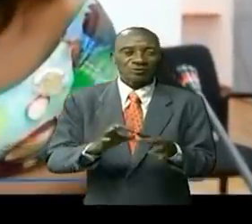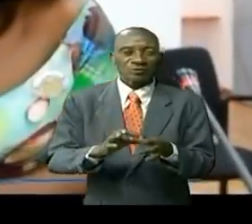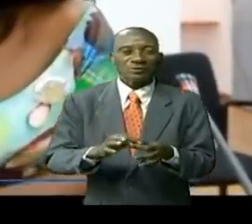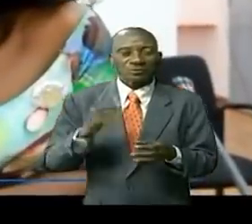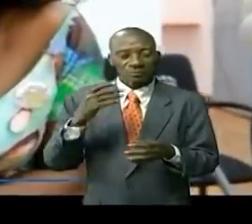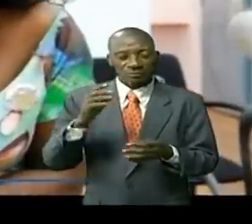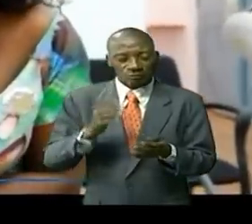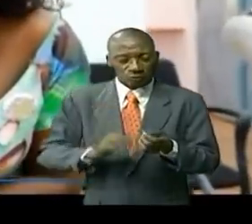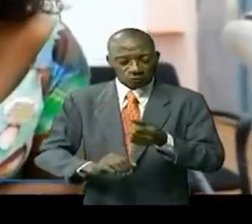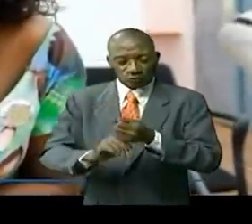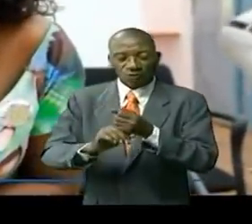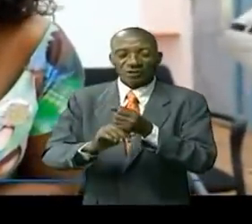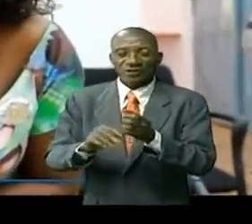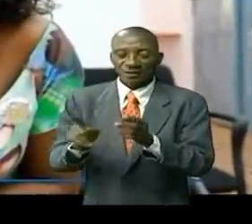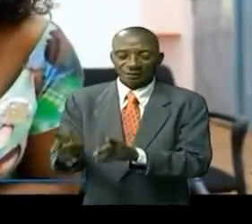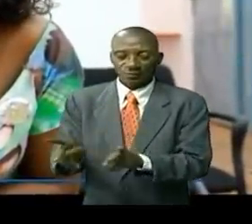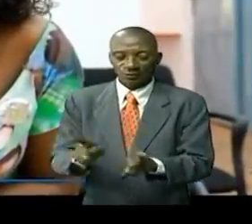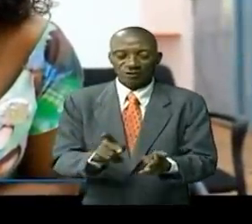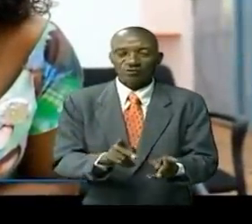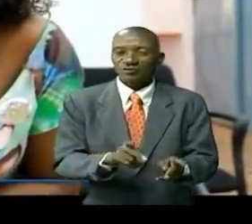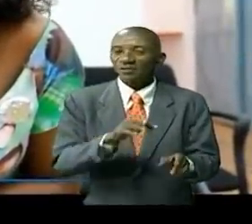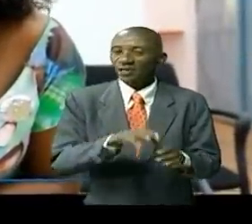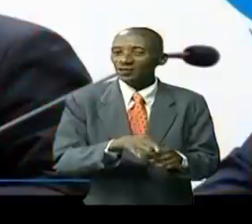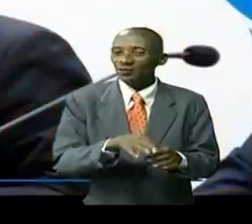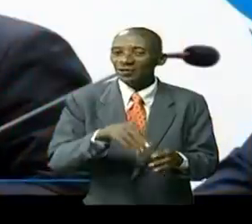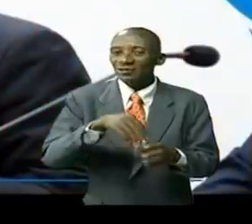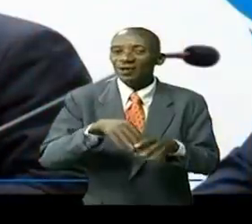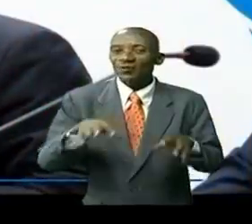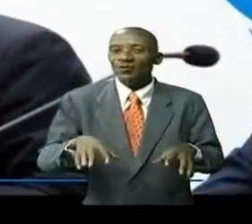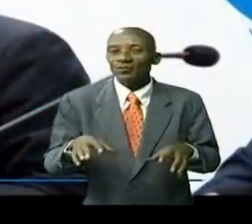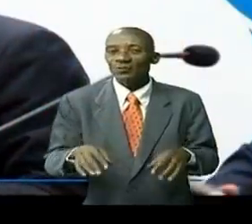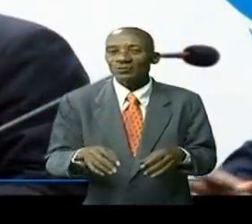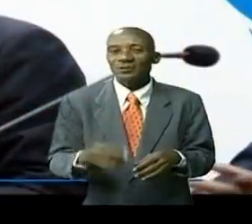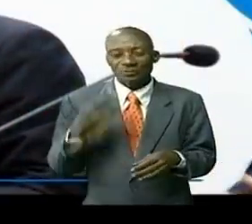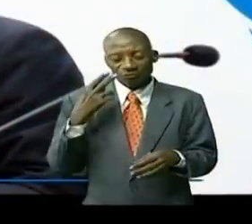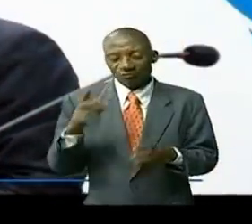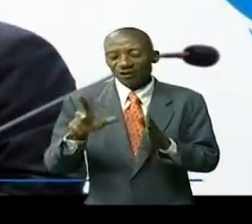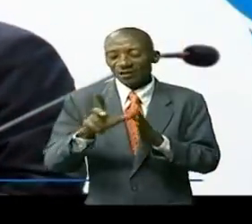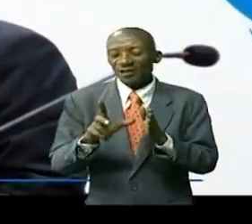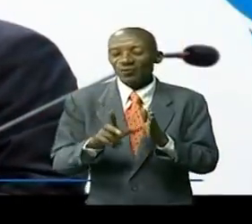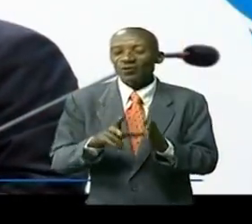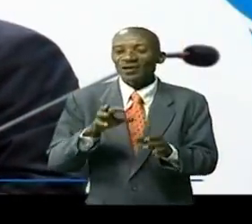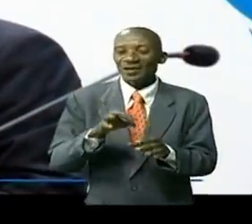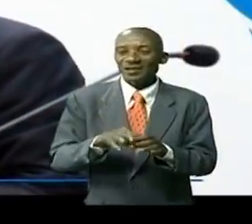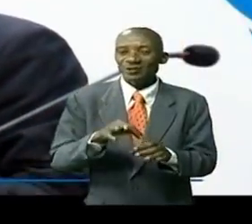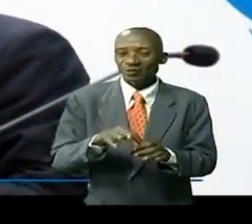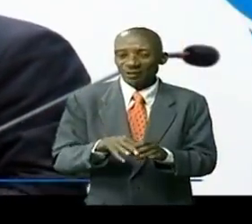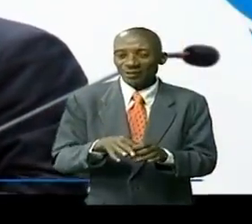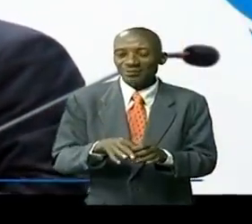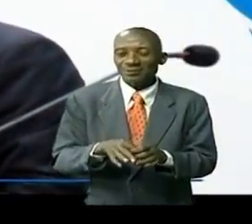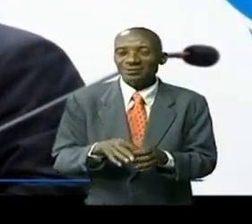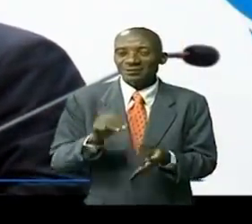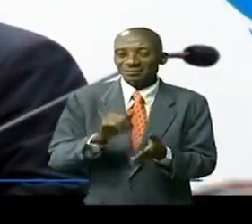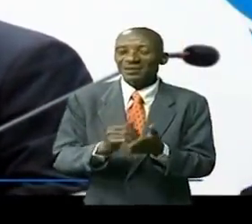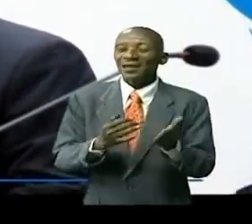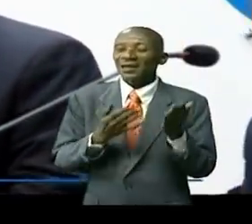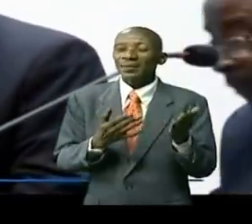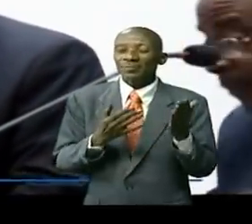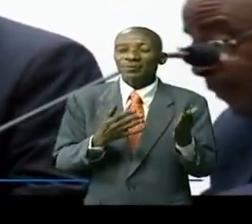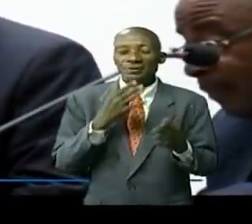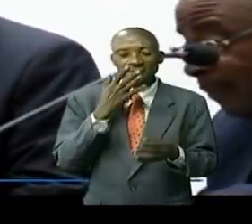politiques inclusifs et apaisés. La révision de la loi électorale représente l'une des dernières opportunités de renforcer